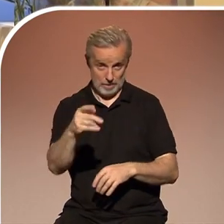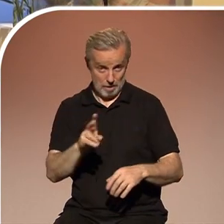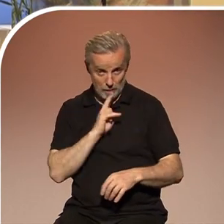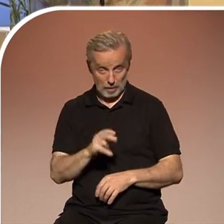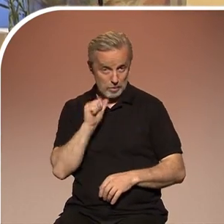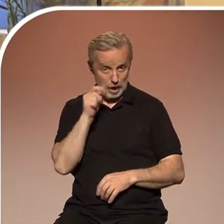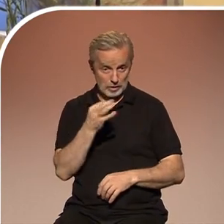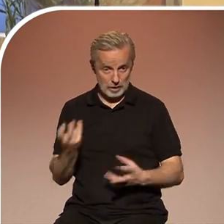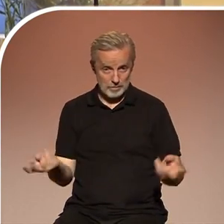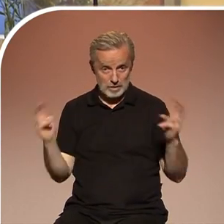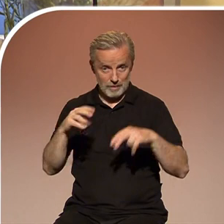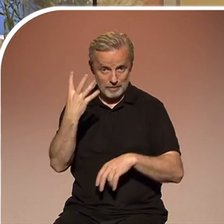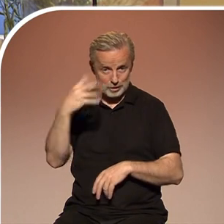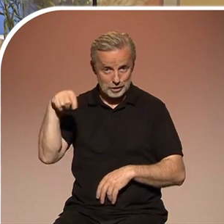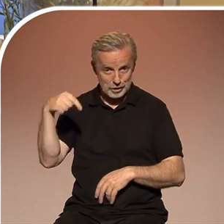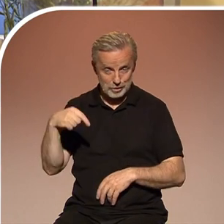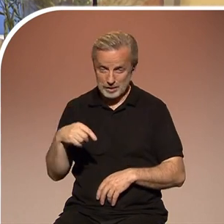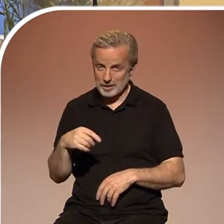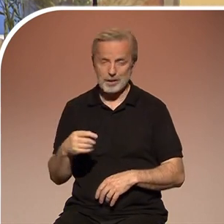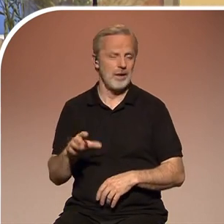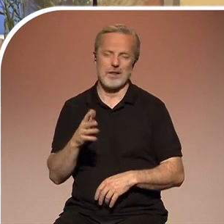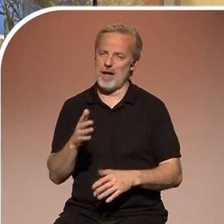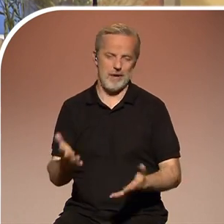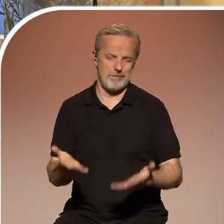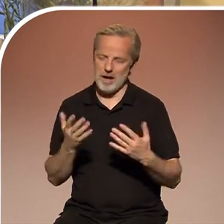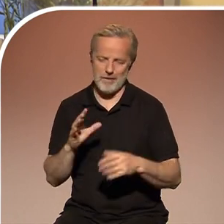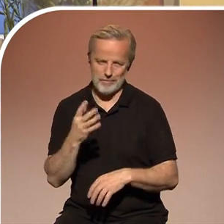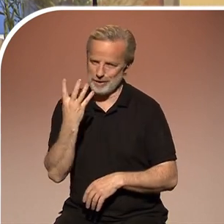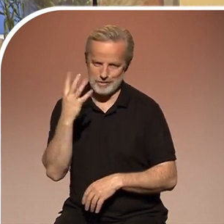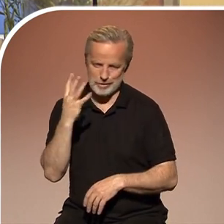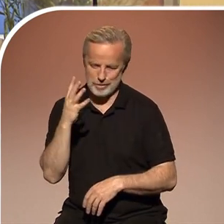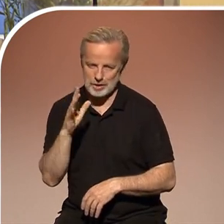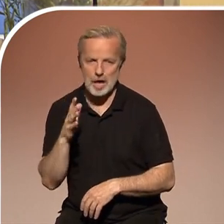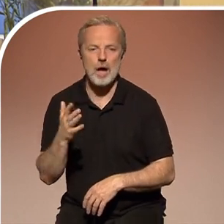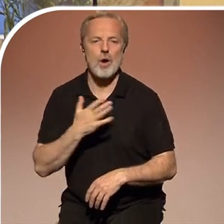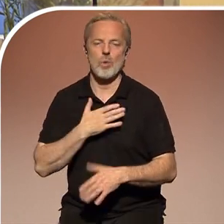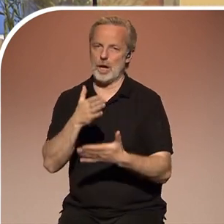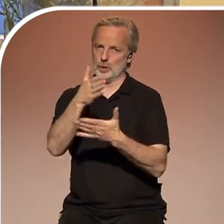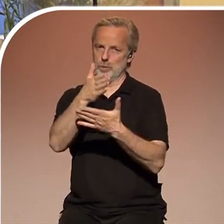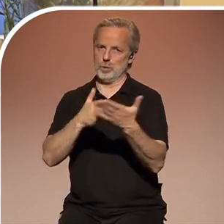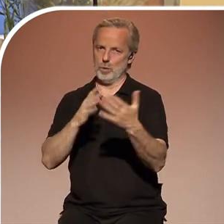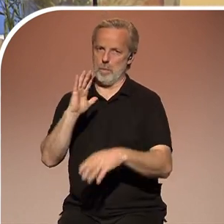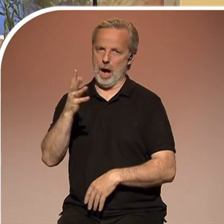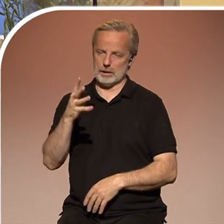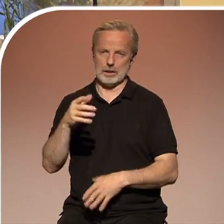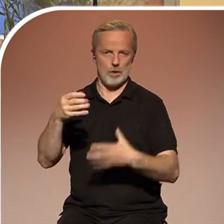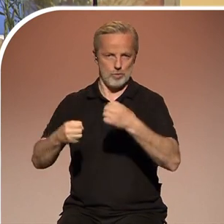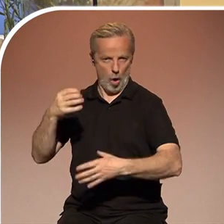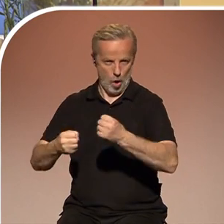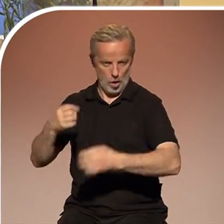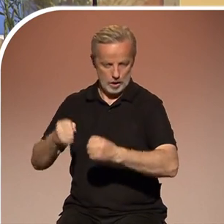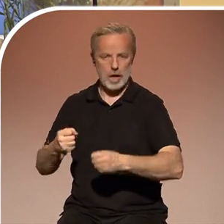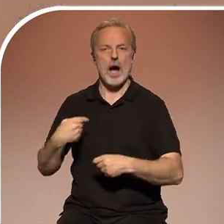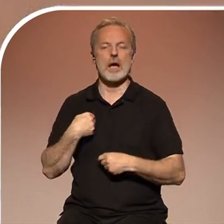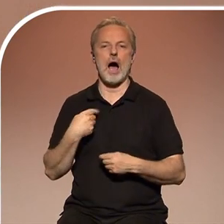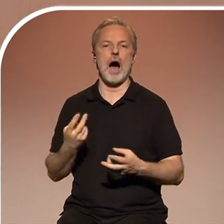den? Ne. Tak v kolik? Překvapím vás, ale u nás se dojí od 4:30, ale já stávám v 7